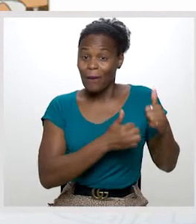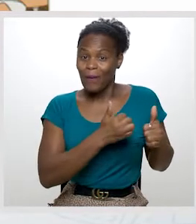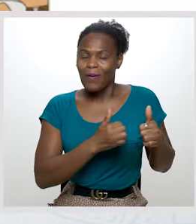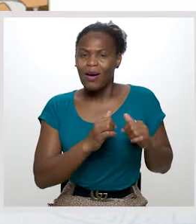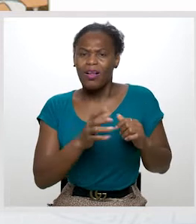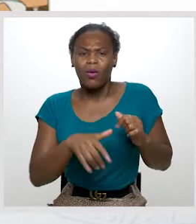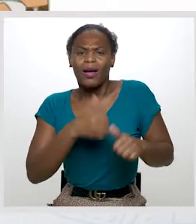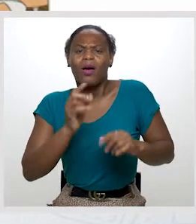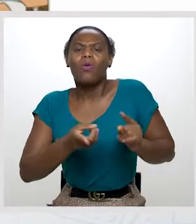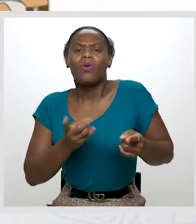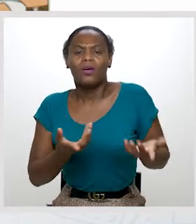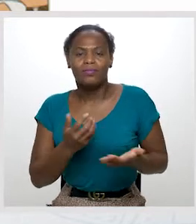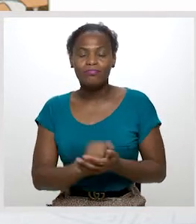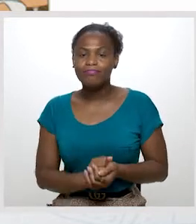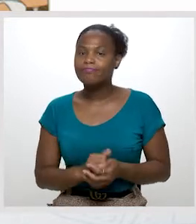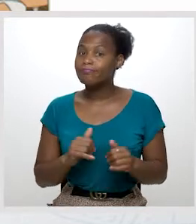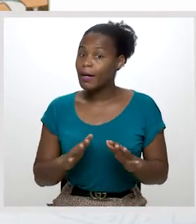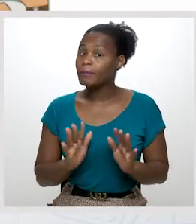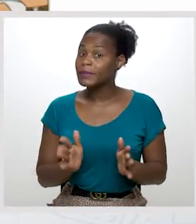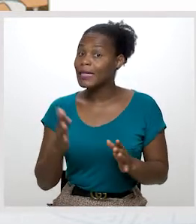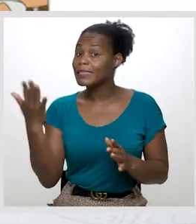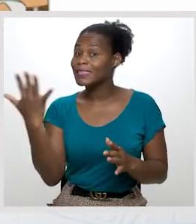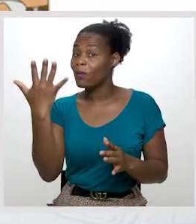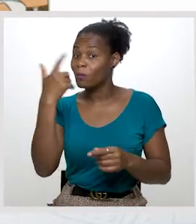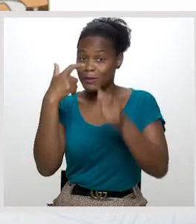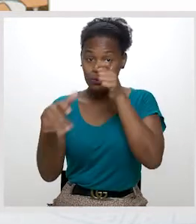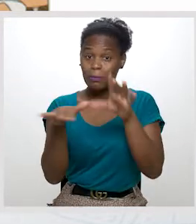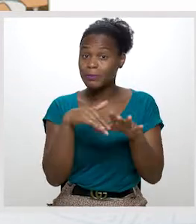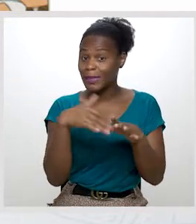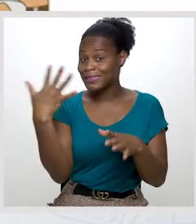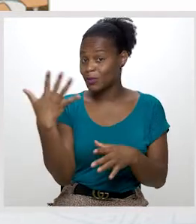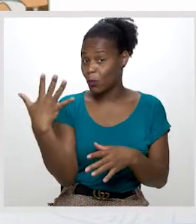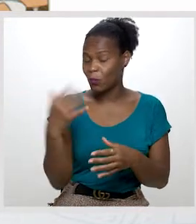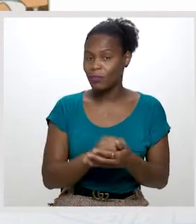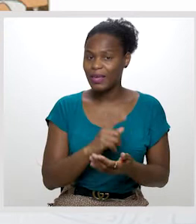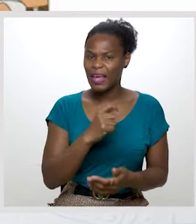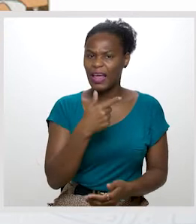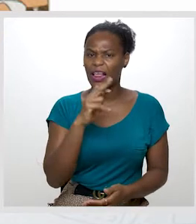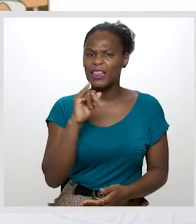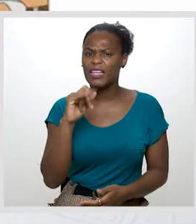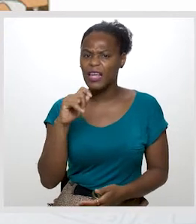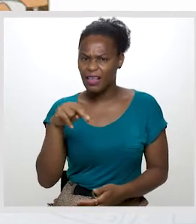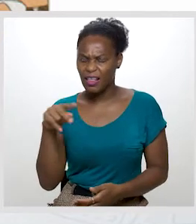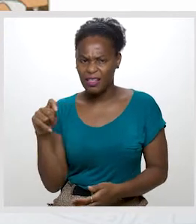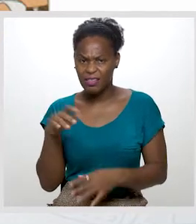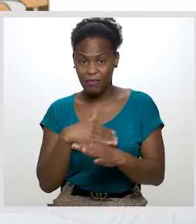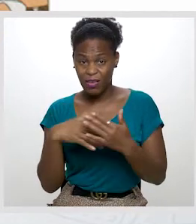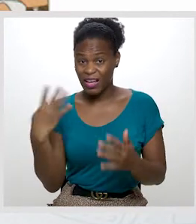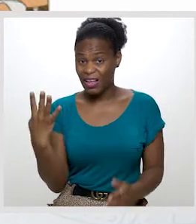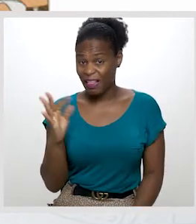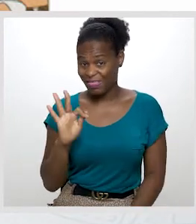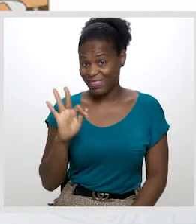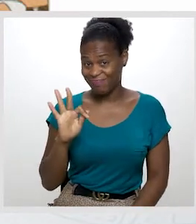qu'est-ce qu'on gagne? Mais il faut 5 participants. Avec Étienne, ça fait 4.